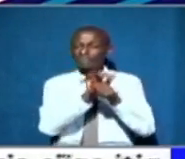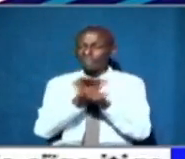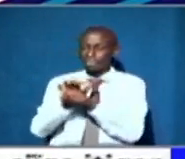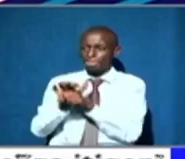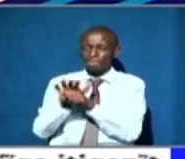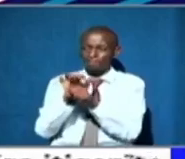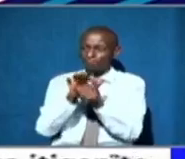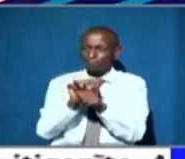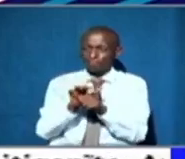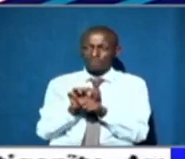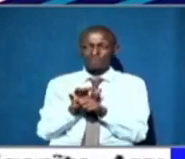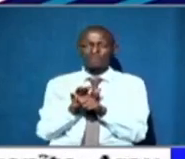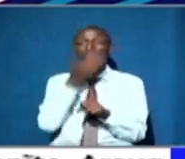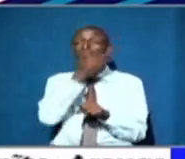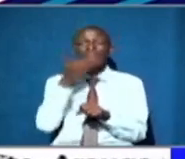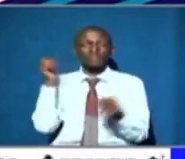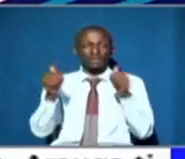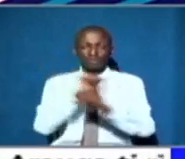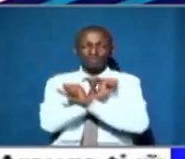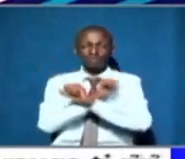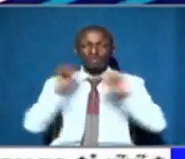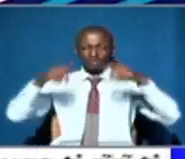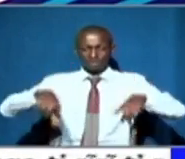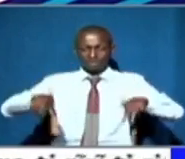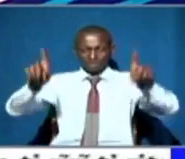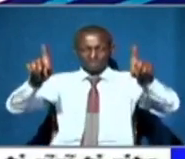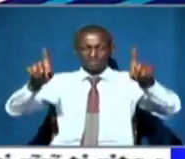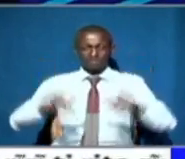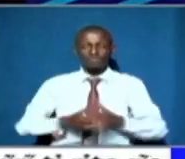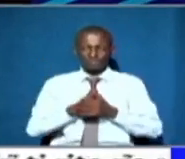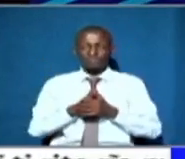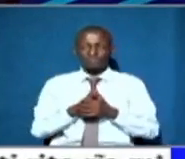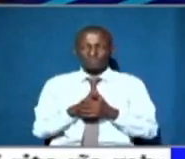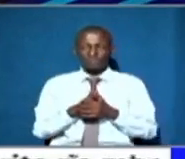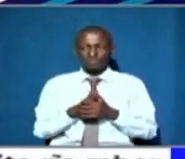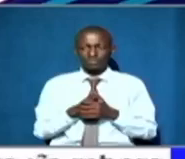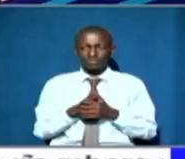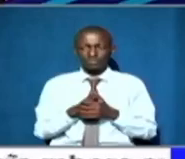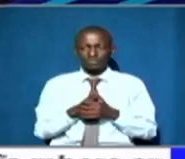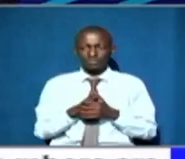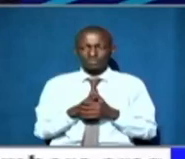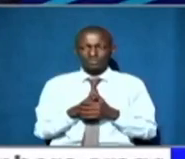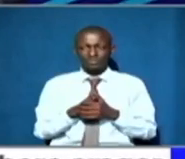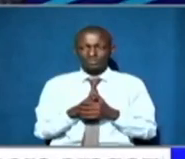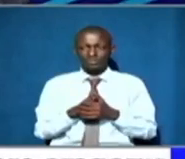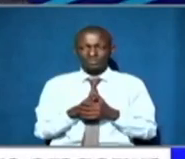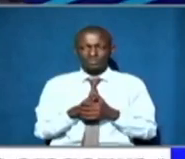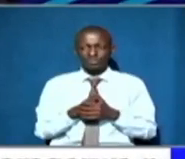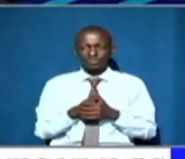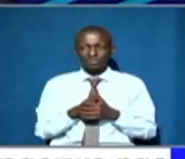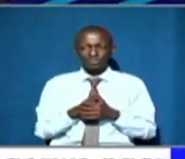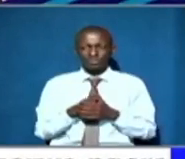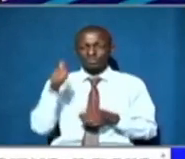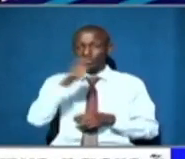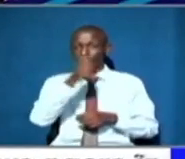kwoguo jirere ya Jenga ni kwimenyerera bona Jenga kengwire kaundu kange ka kindu gitagwo